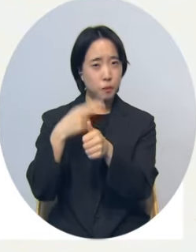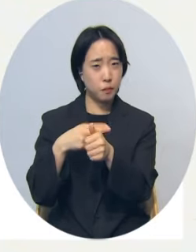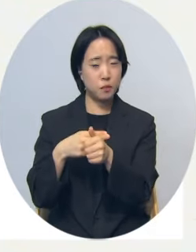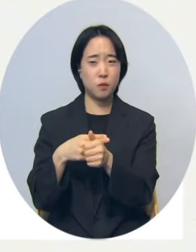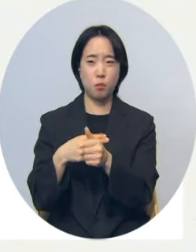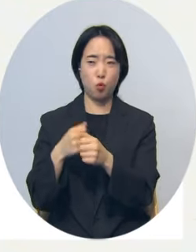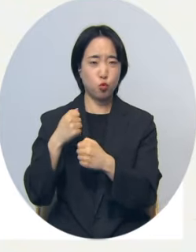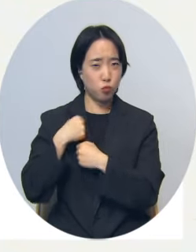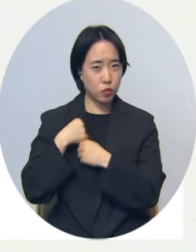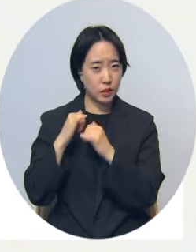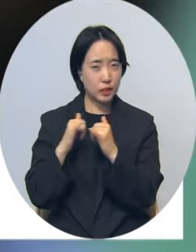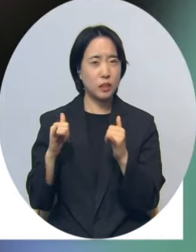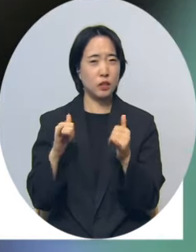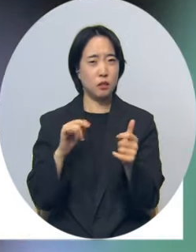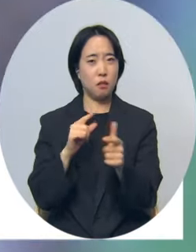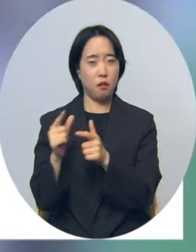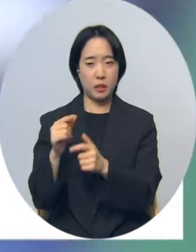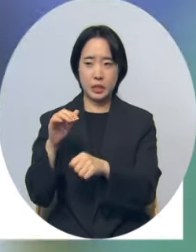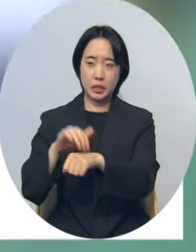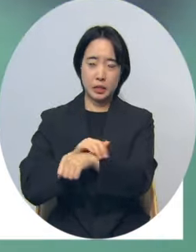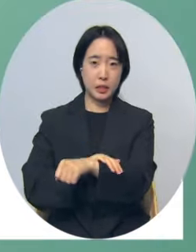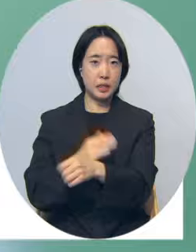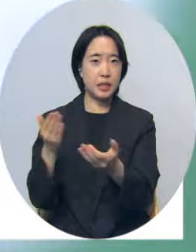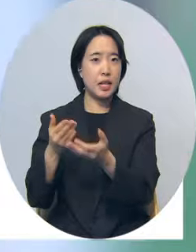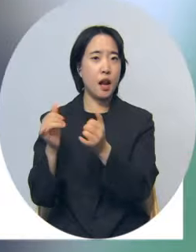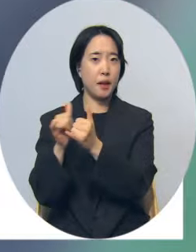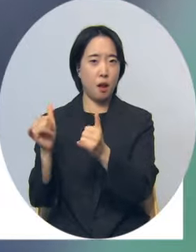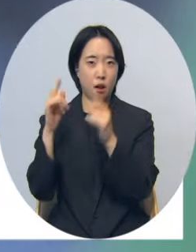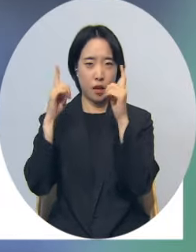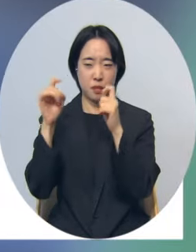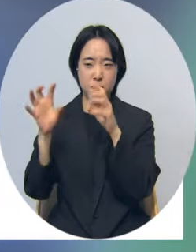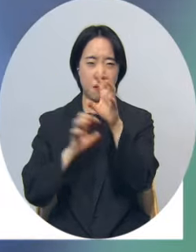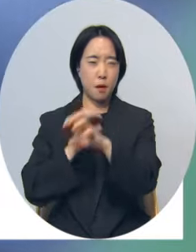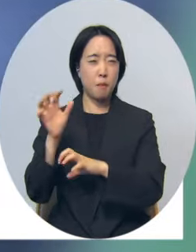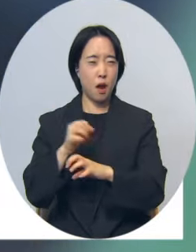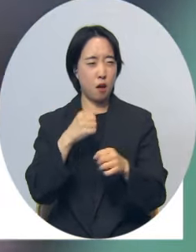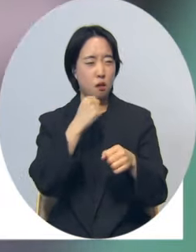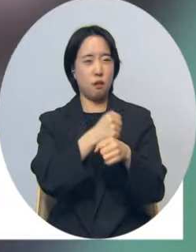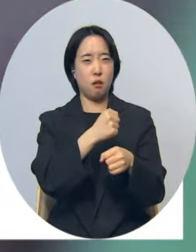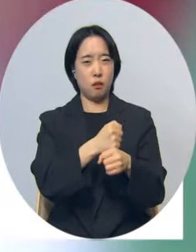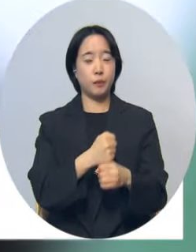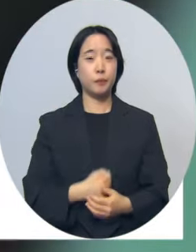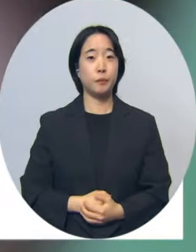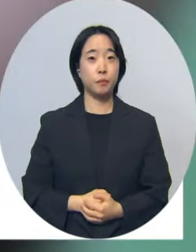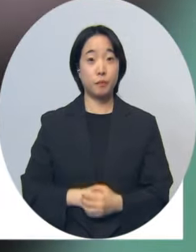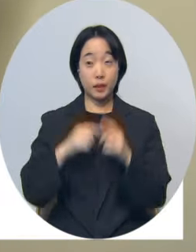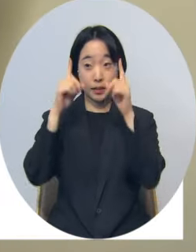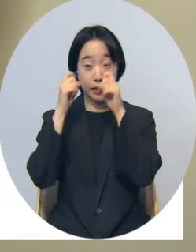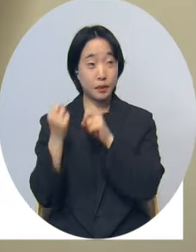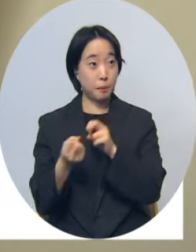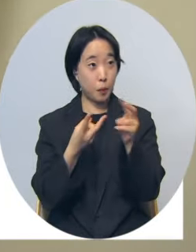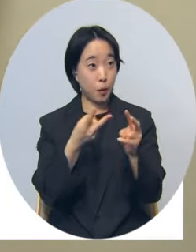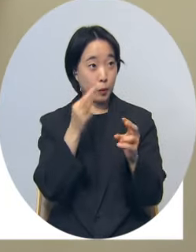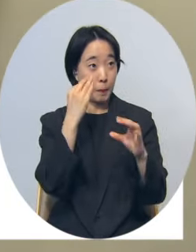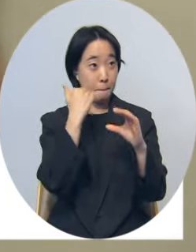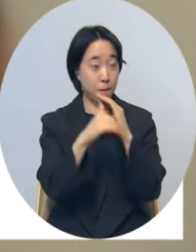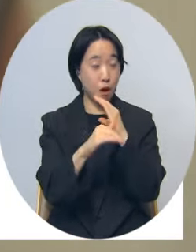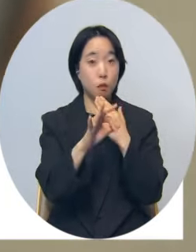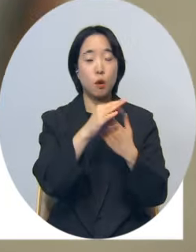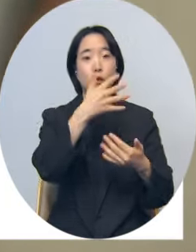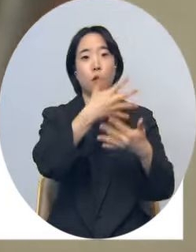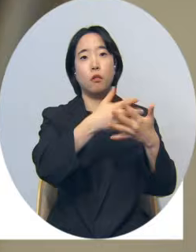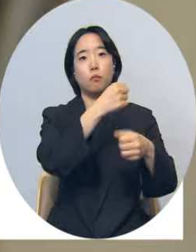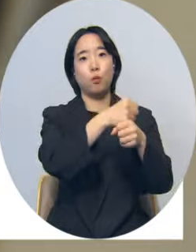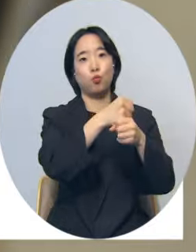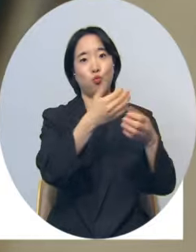직업군을 대상으로 한 불법 합성물을 제작, 유포하기도 했습니다. 사진을 전송하고 금액을 지불하면 딥페이크